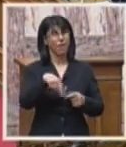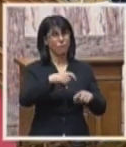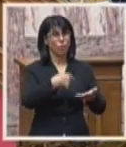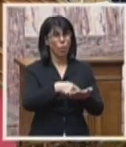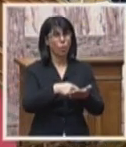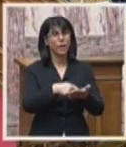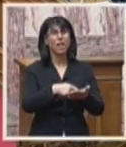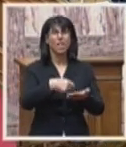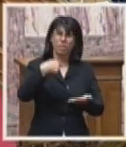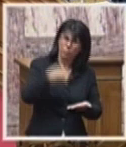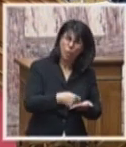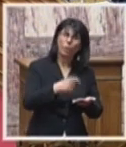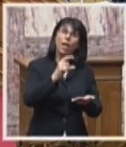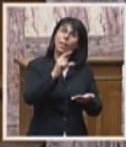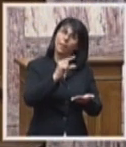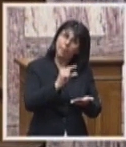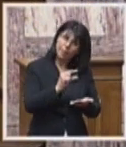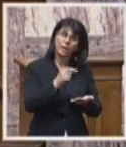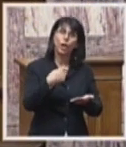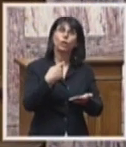φορολογούμενο. Με χαμηλότερους στόχους.